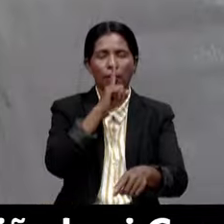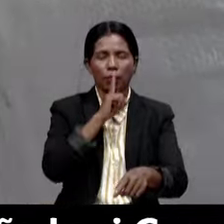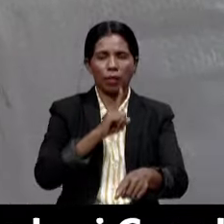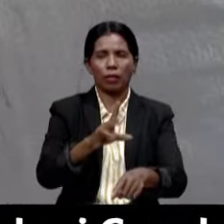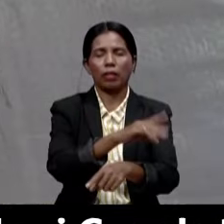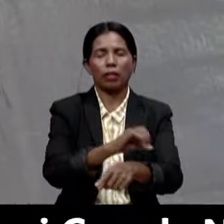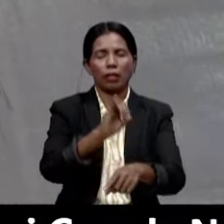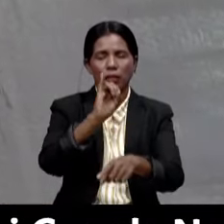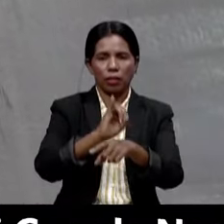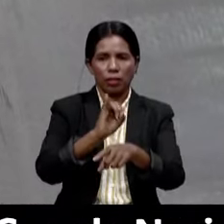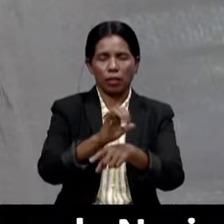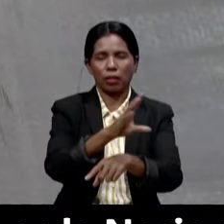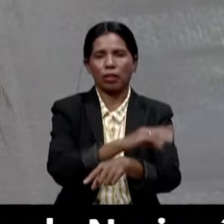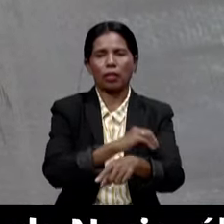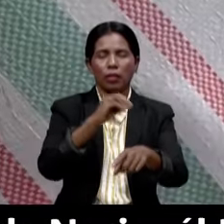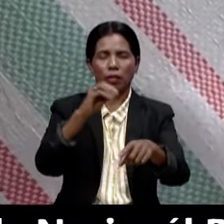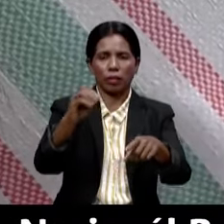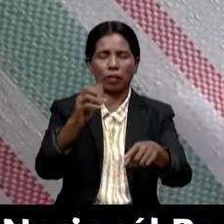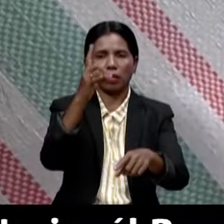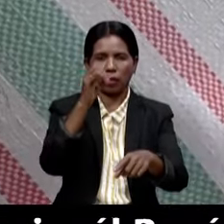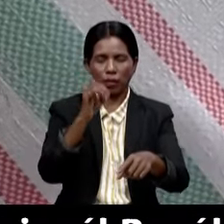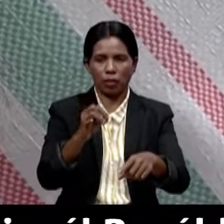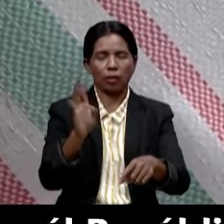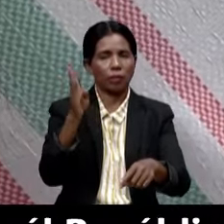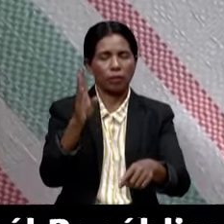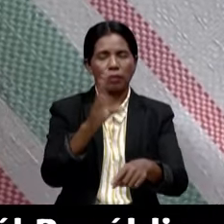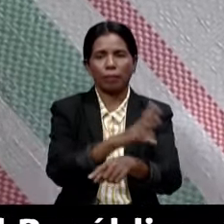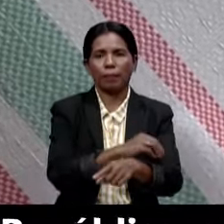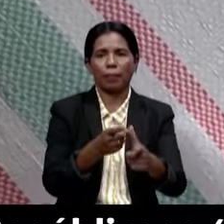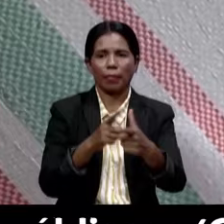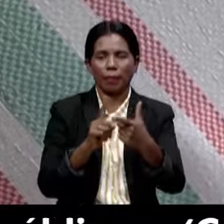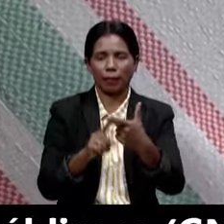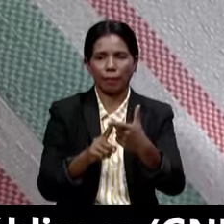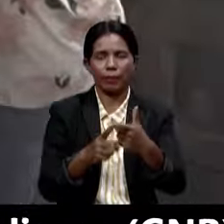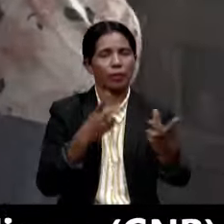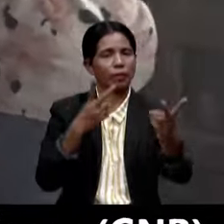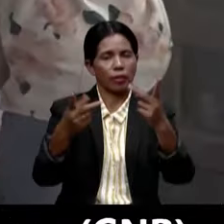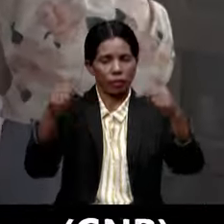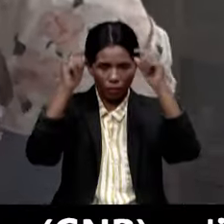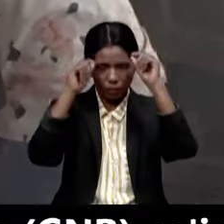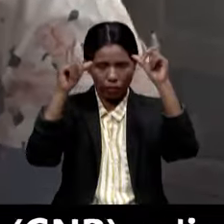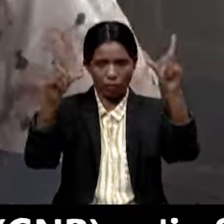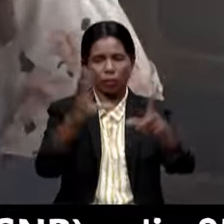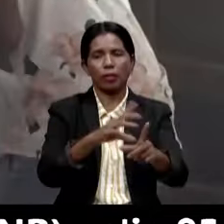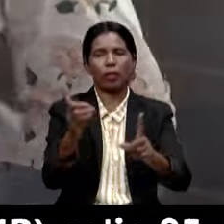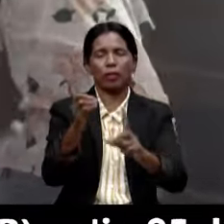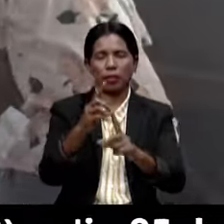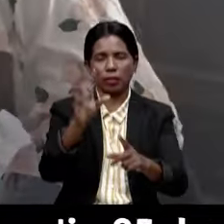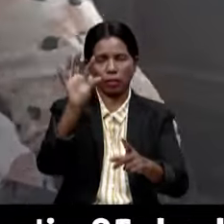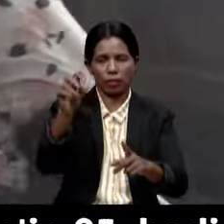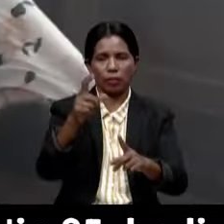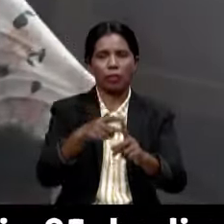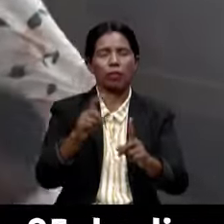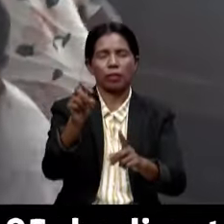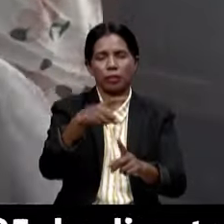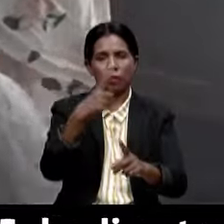diocese Maliana no azul diocese Dili tuir azenda Papa Francisco se visita Timor Leste i haloron sia toloron